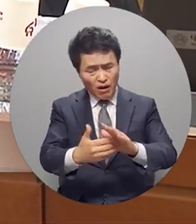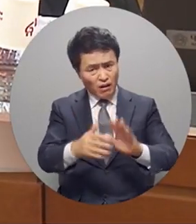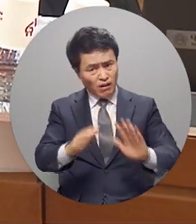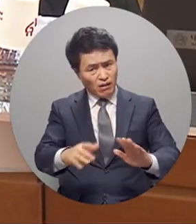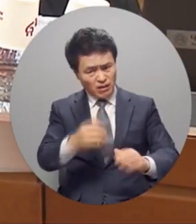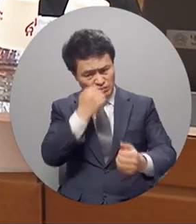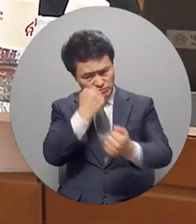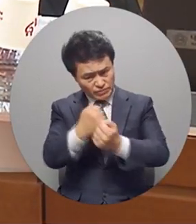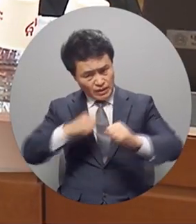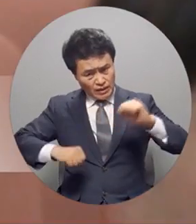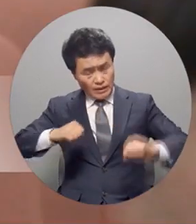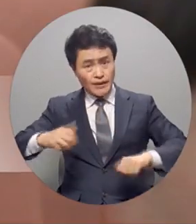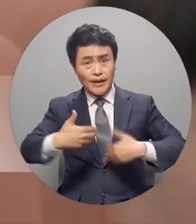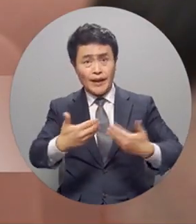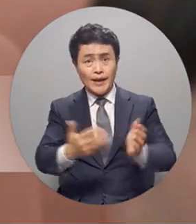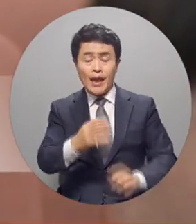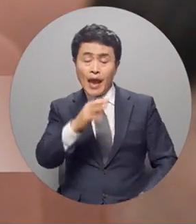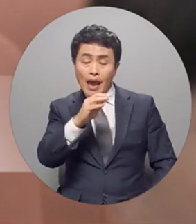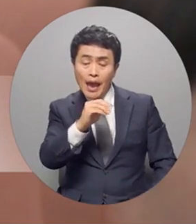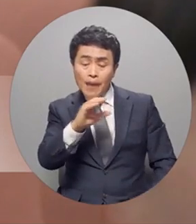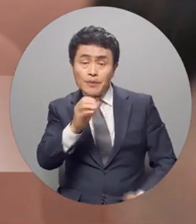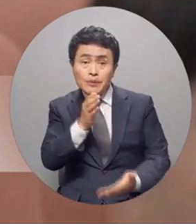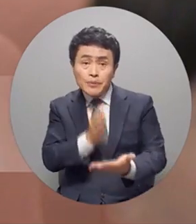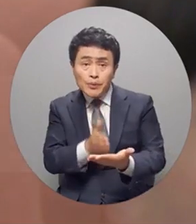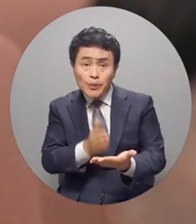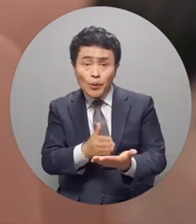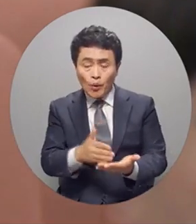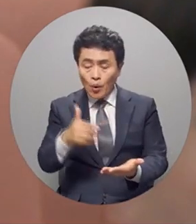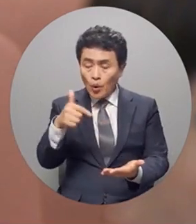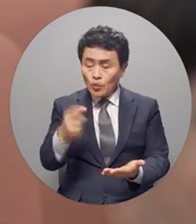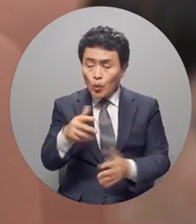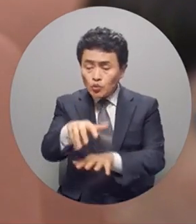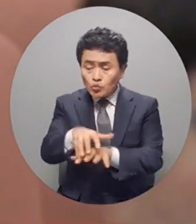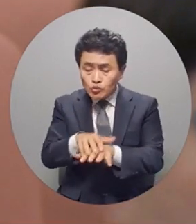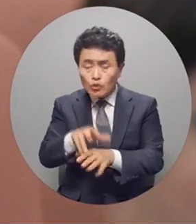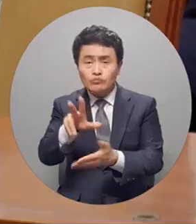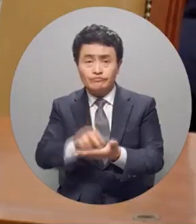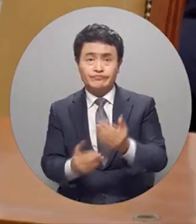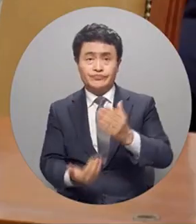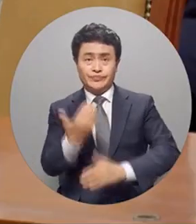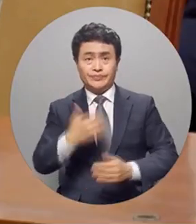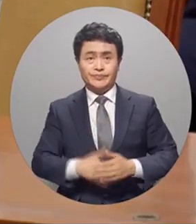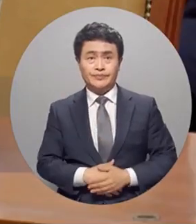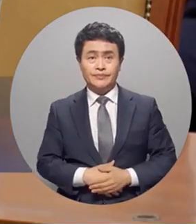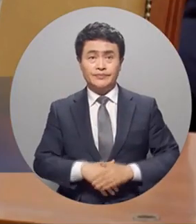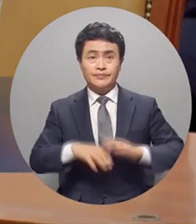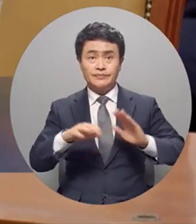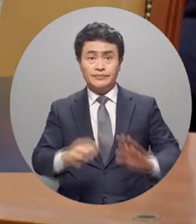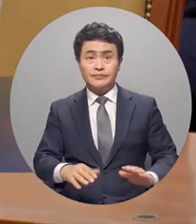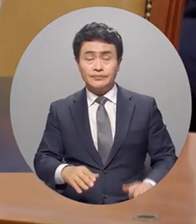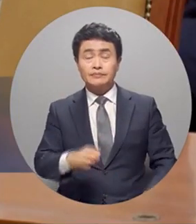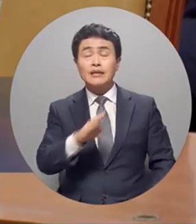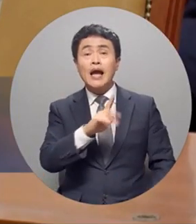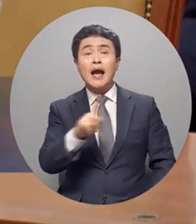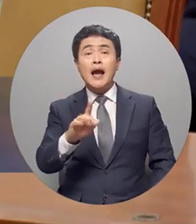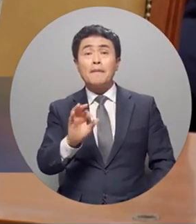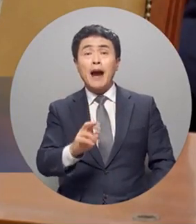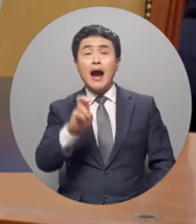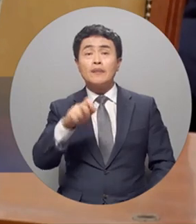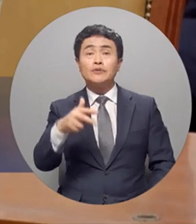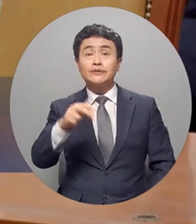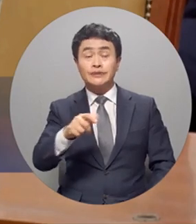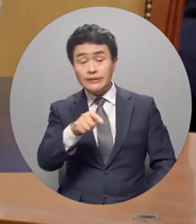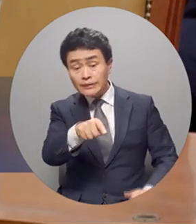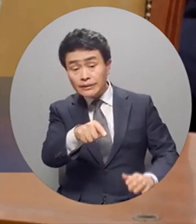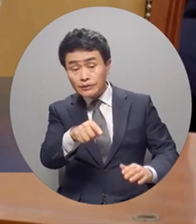한다고 맞받으며 MBC 보도 방향과 노조 구성을 문제 삼았습니다. 방문진 이사를